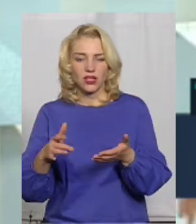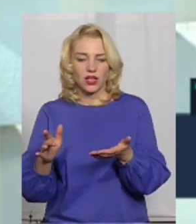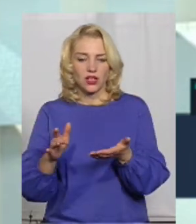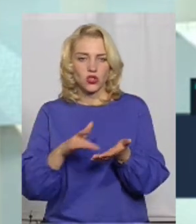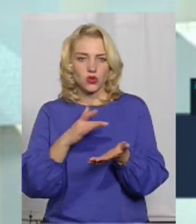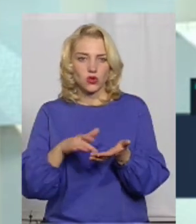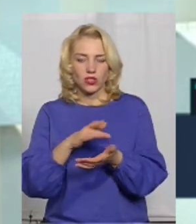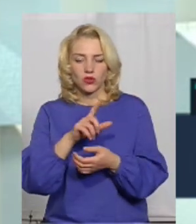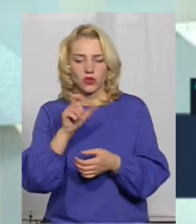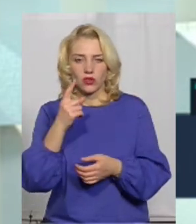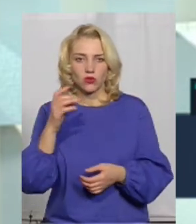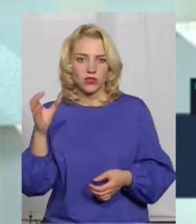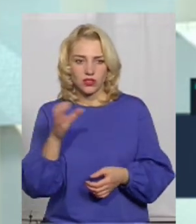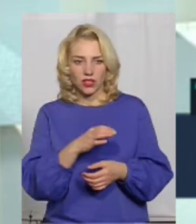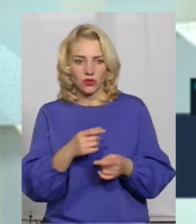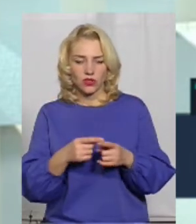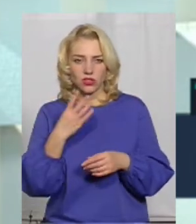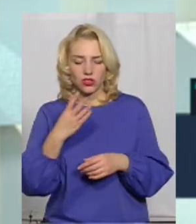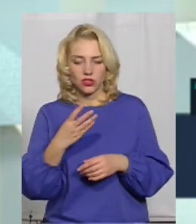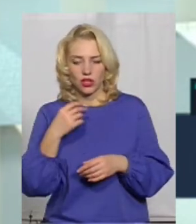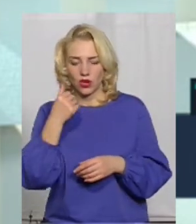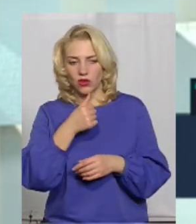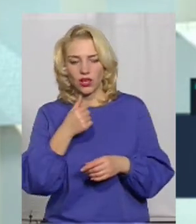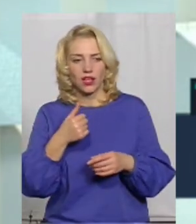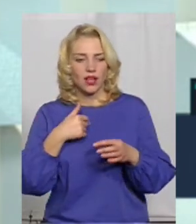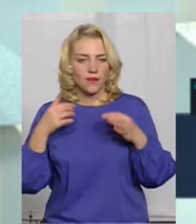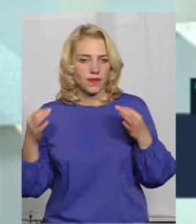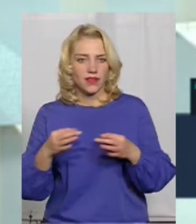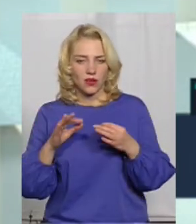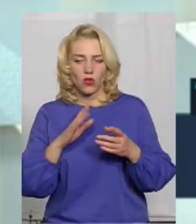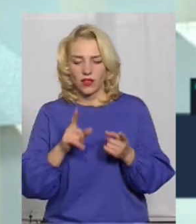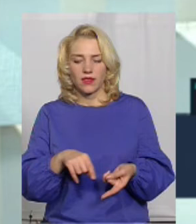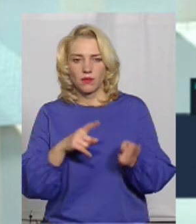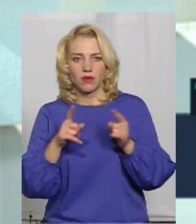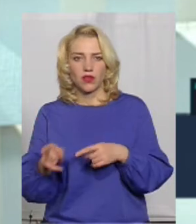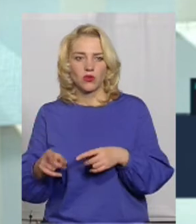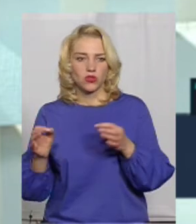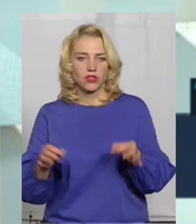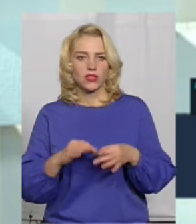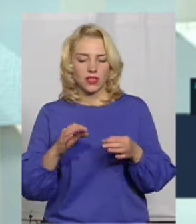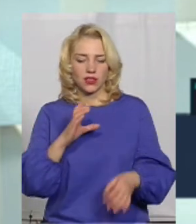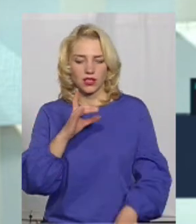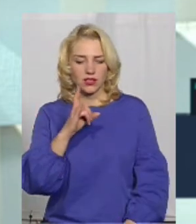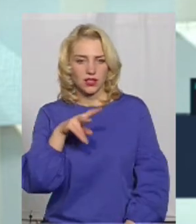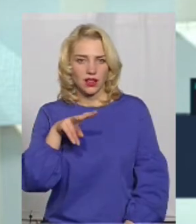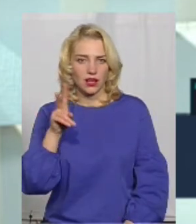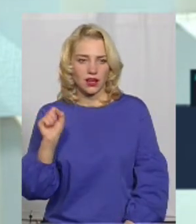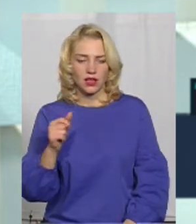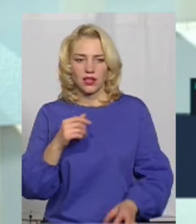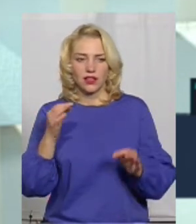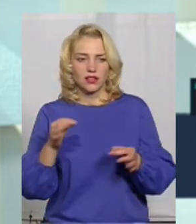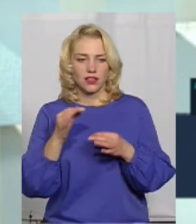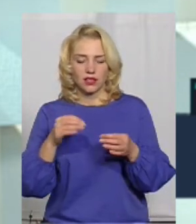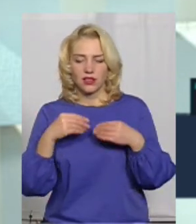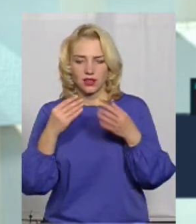4 років, 5 років. Ніколи я не перехожу ні на жодну ссылку, ні жодних паролів я не даю, навіть якщо мені на